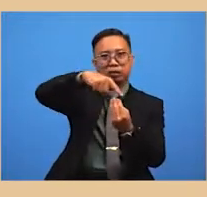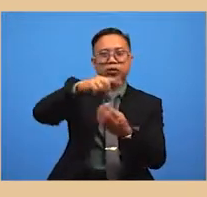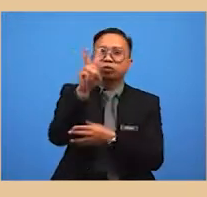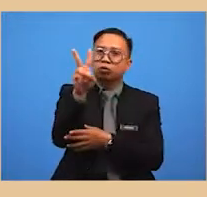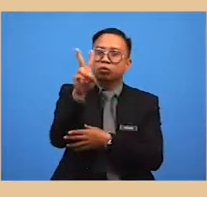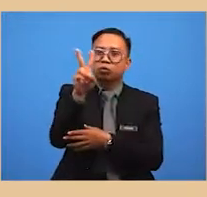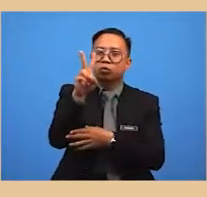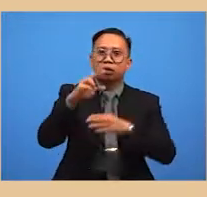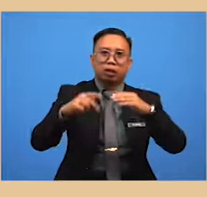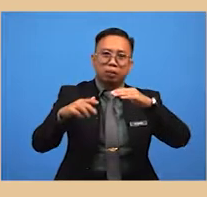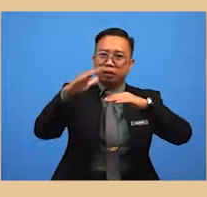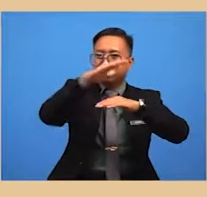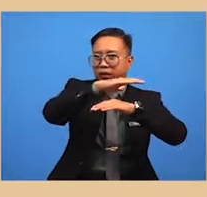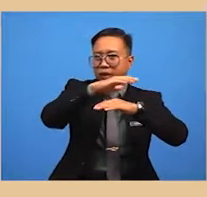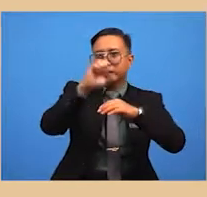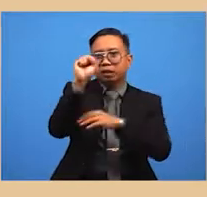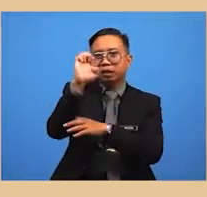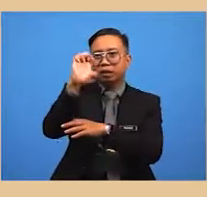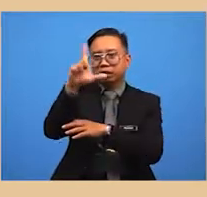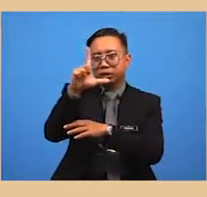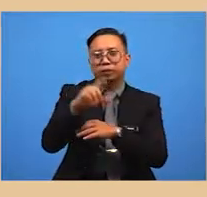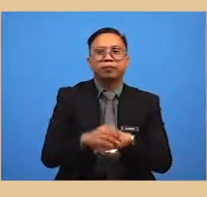dua lapisan sel yang disebut